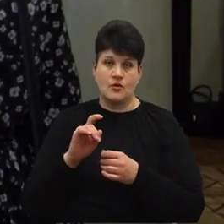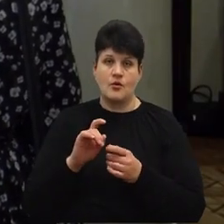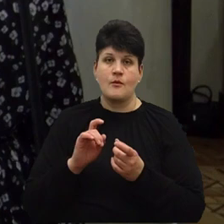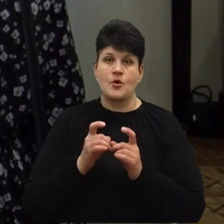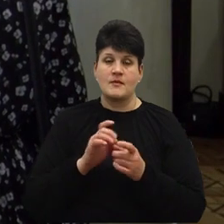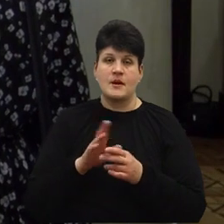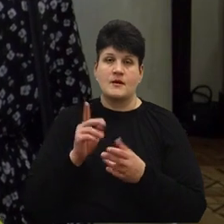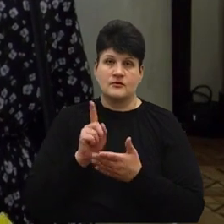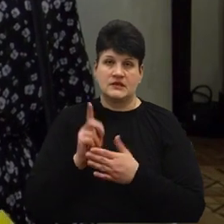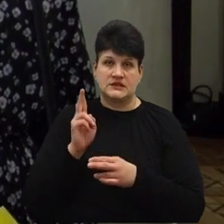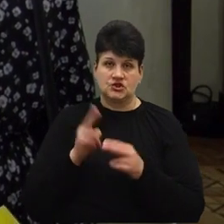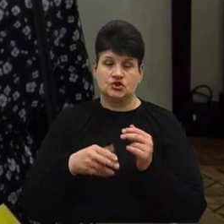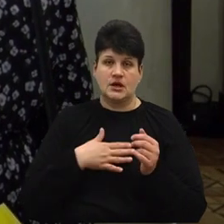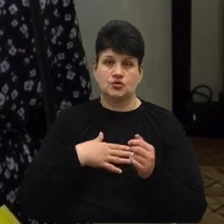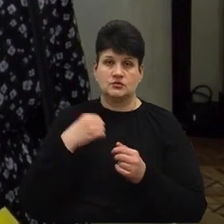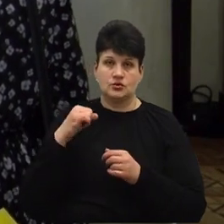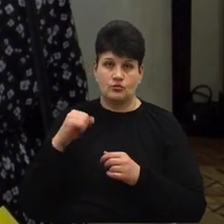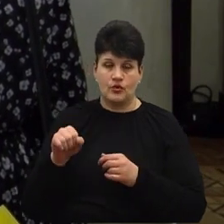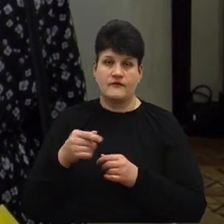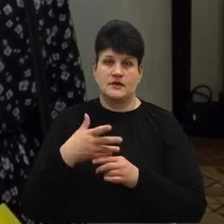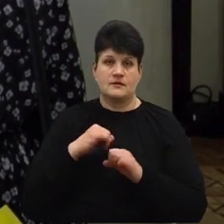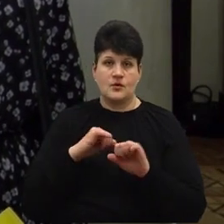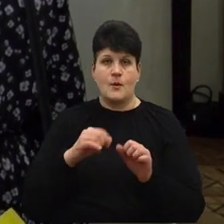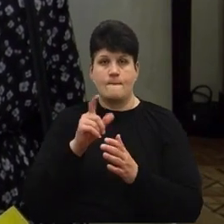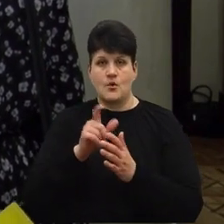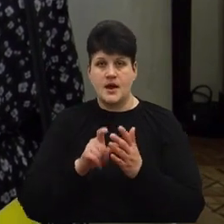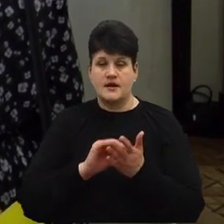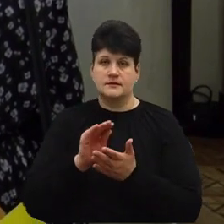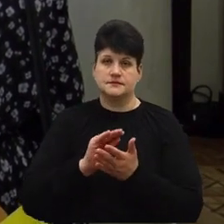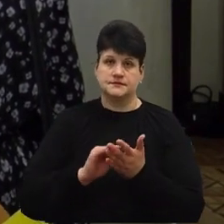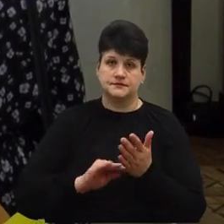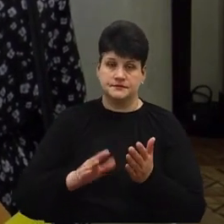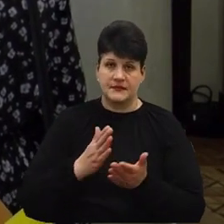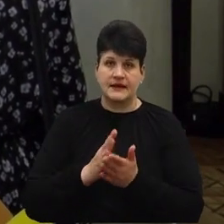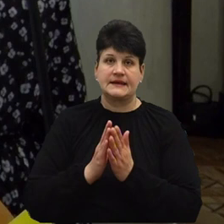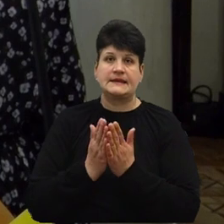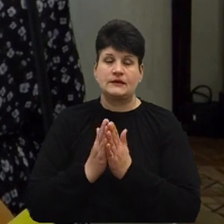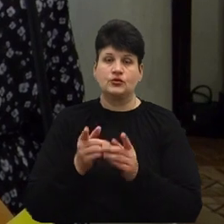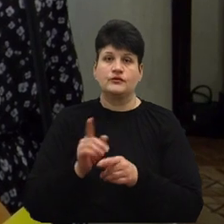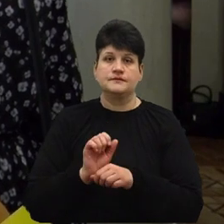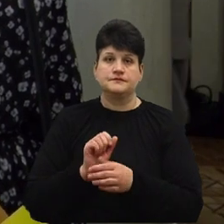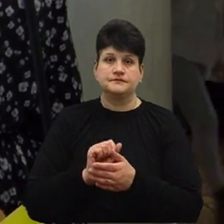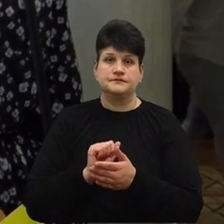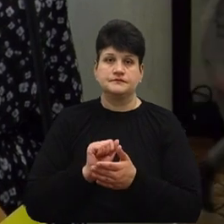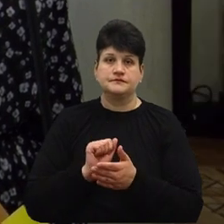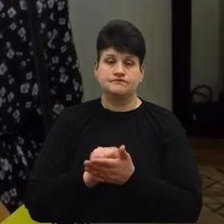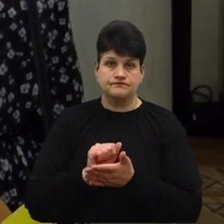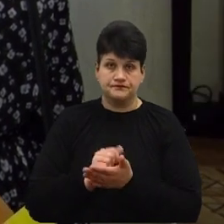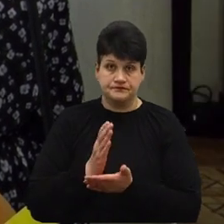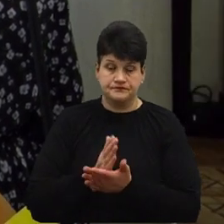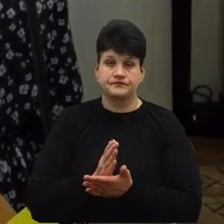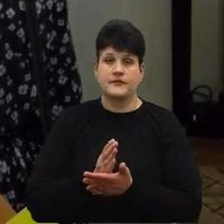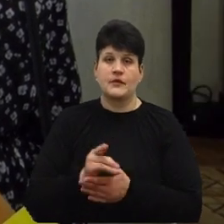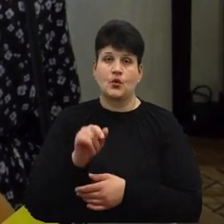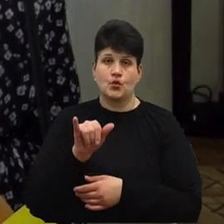У мене чоловік був дуже сильним патріотом, він поет, він писав вірші, в нього є книга, яку він випустив. І в нього